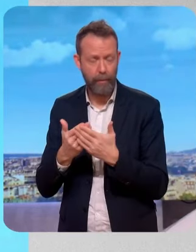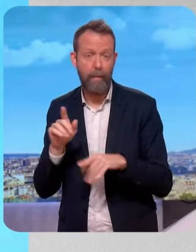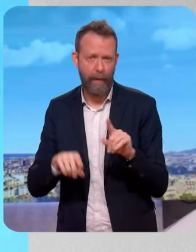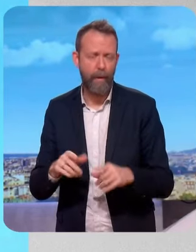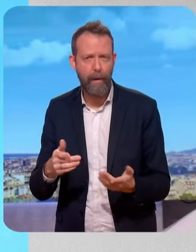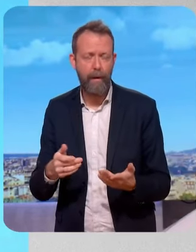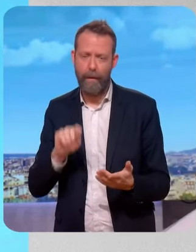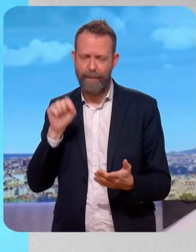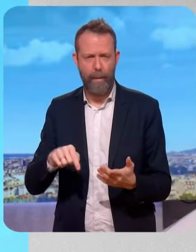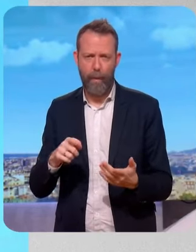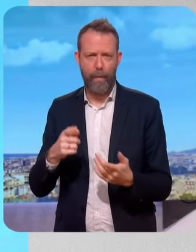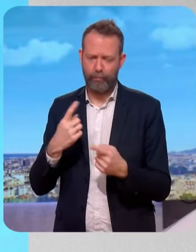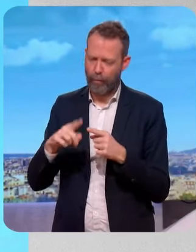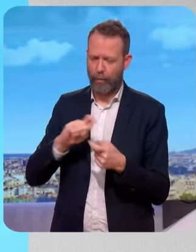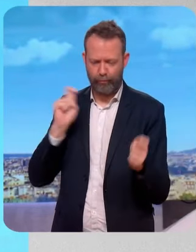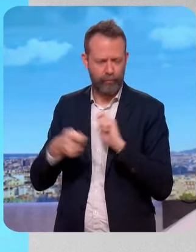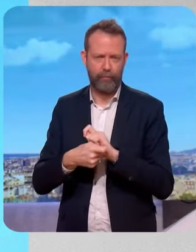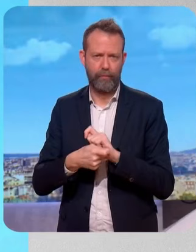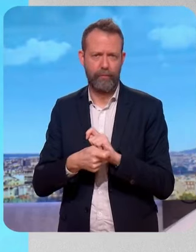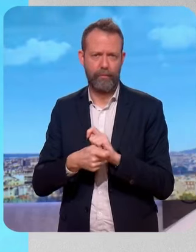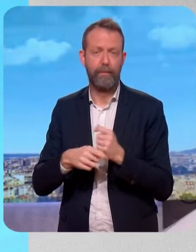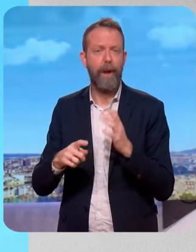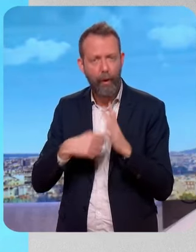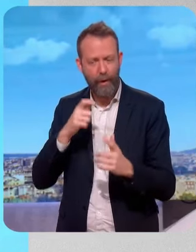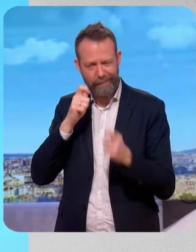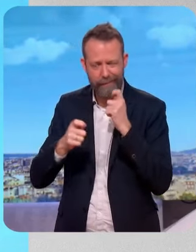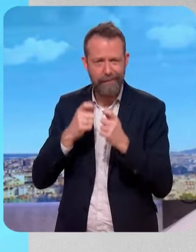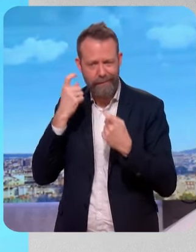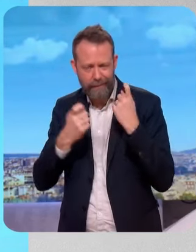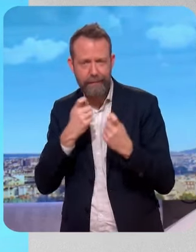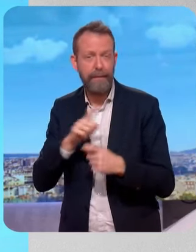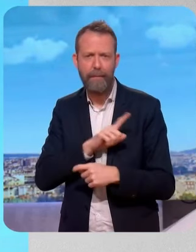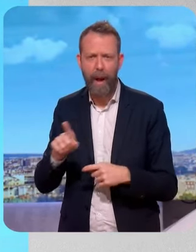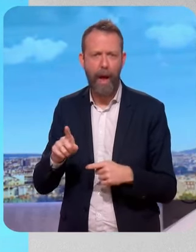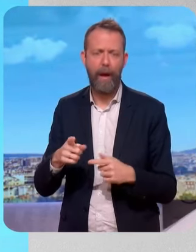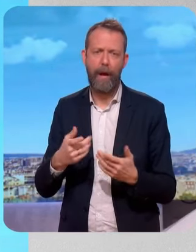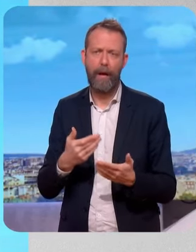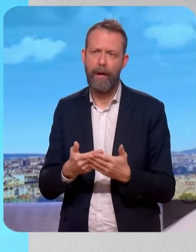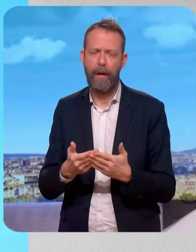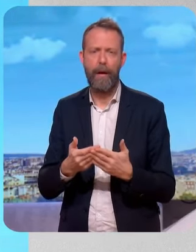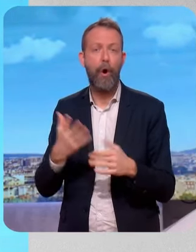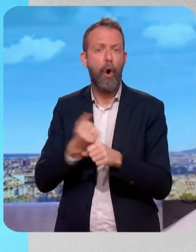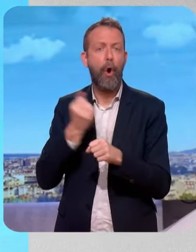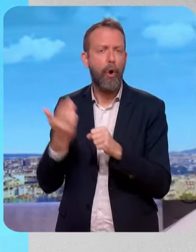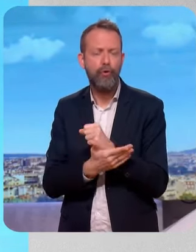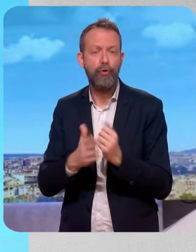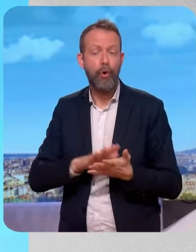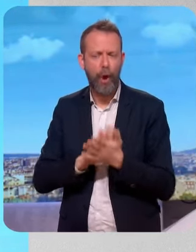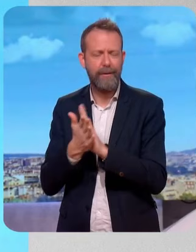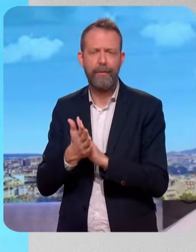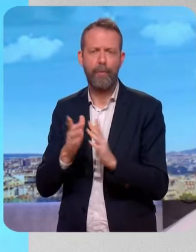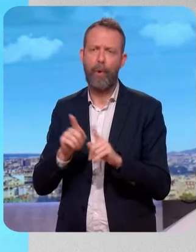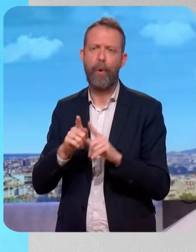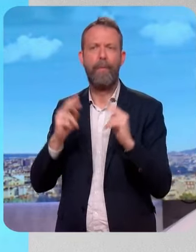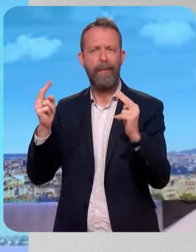faut revoir les choses. Et revoir les choses, c'est pas baisser sur ces enjeux de la transition. Je rappelle que